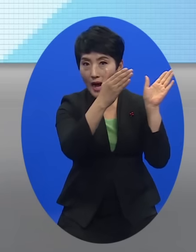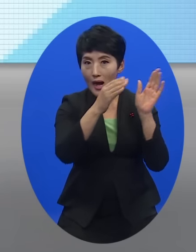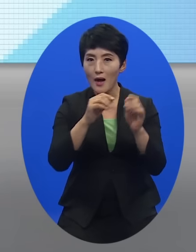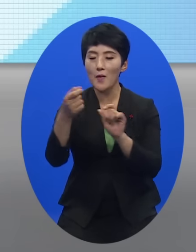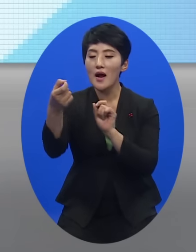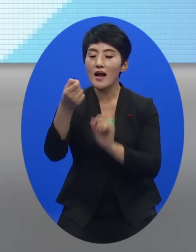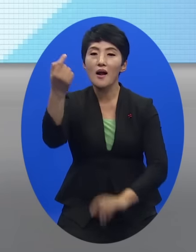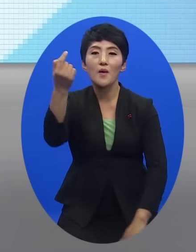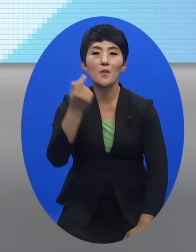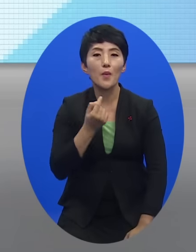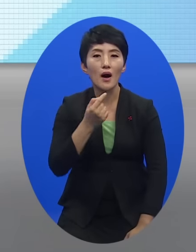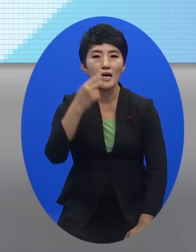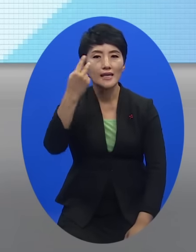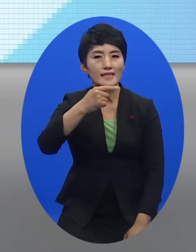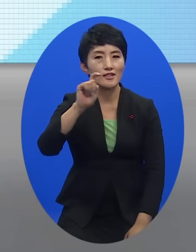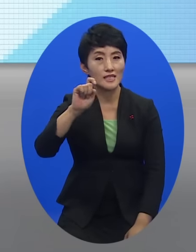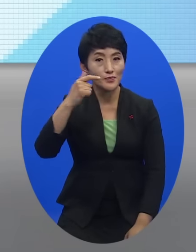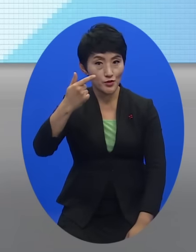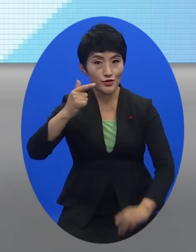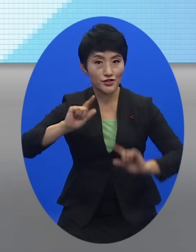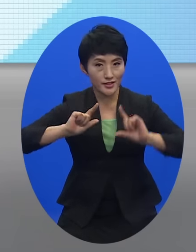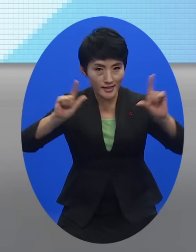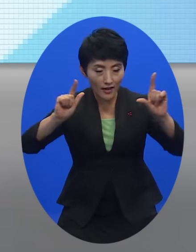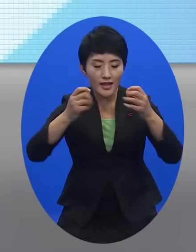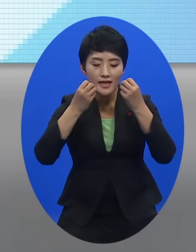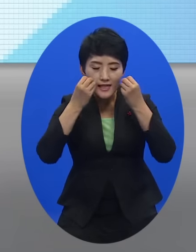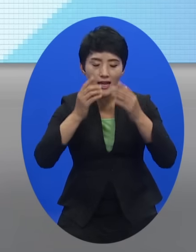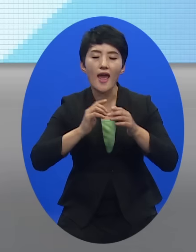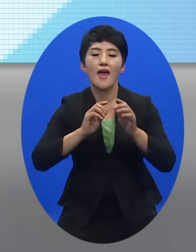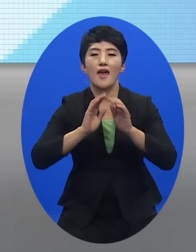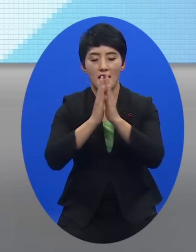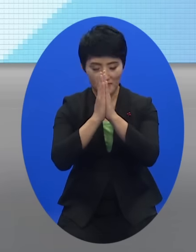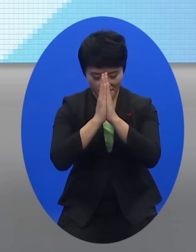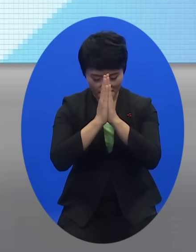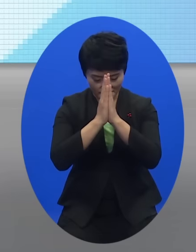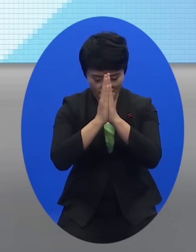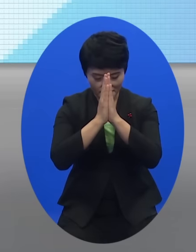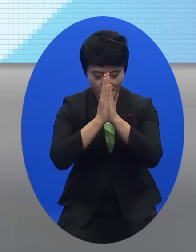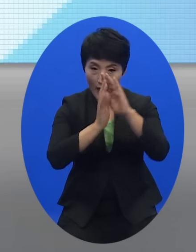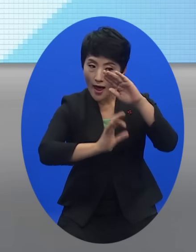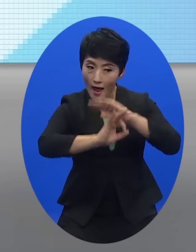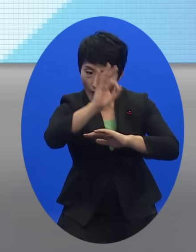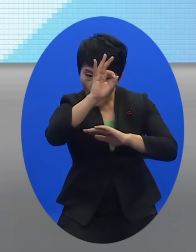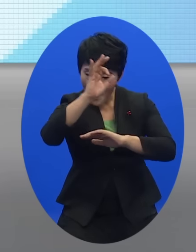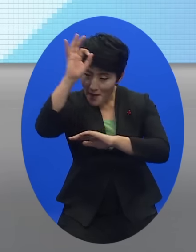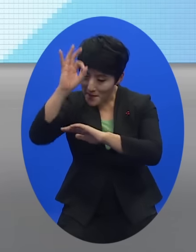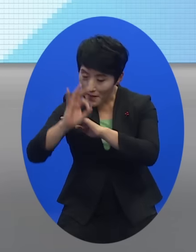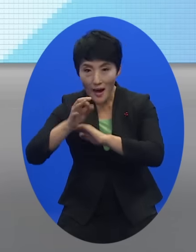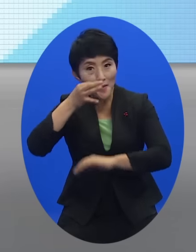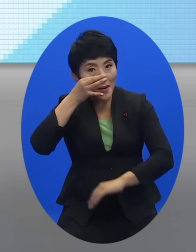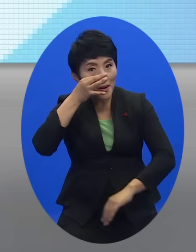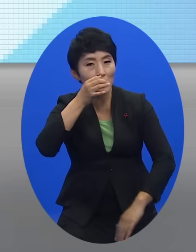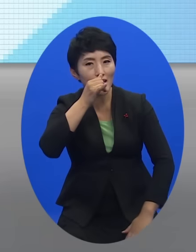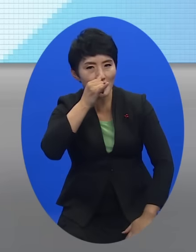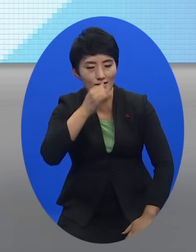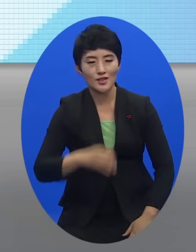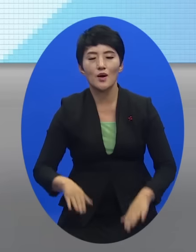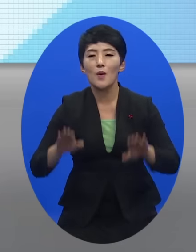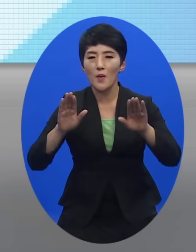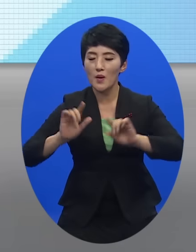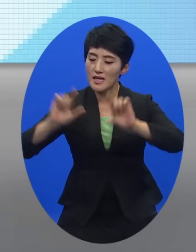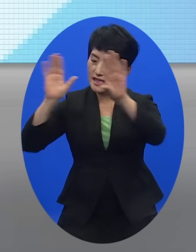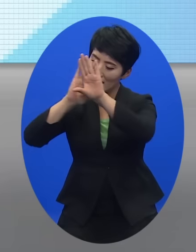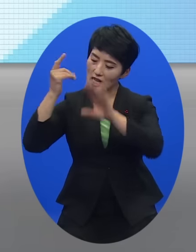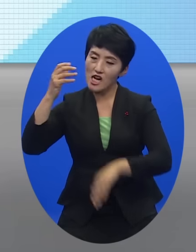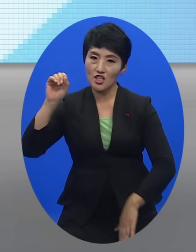2016년 새해 계획과 소원을 비는 해넘이 해돋이 여행 계획 많이 세우시죠? 연말 연시를 맞아